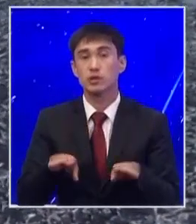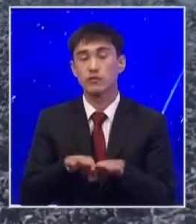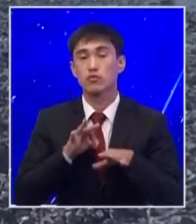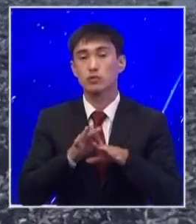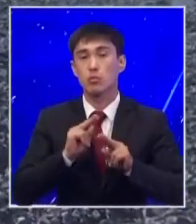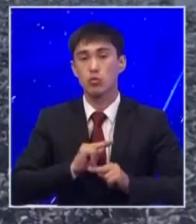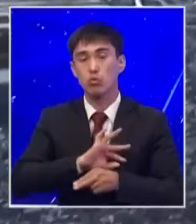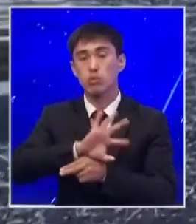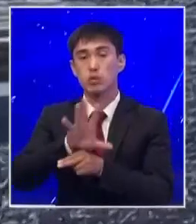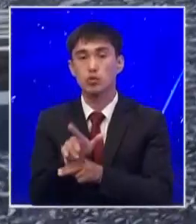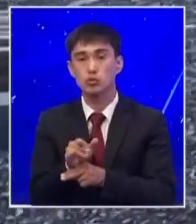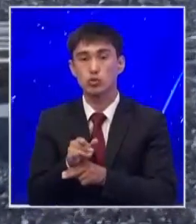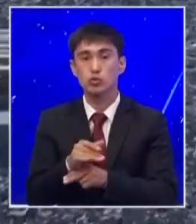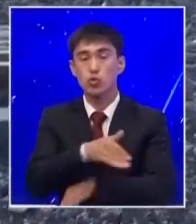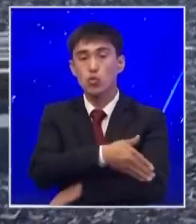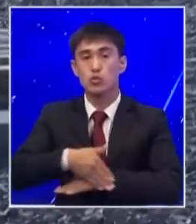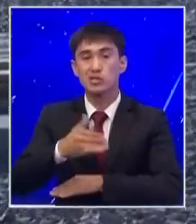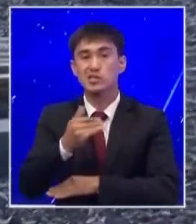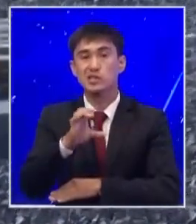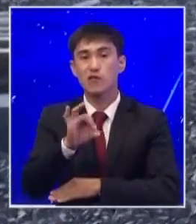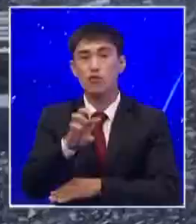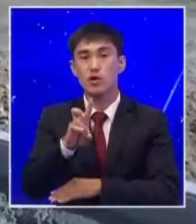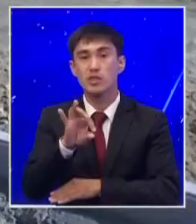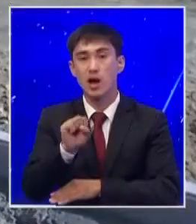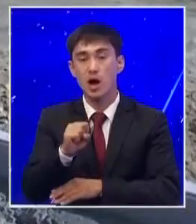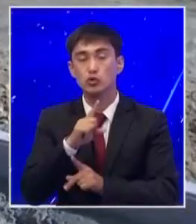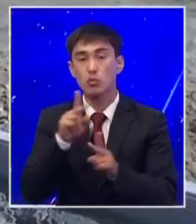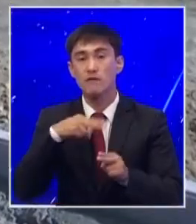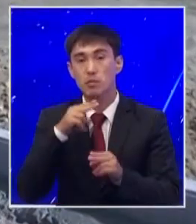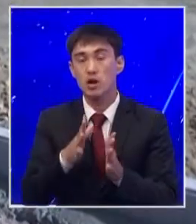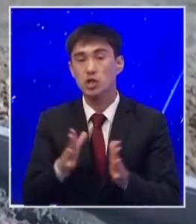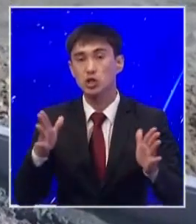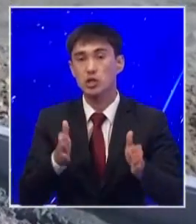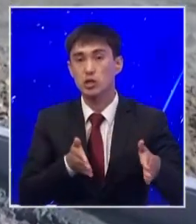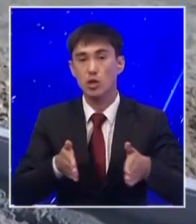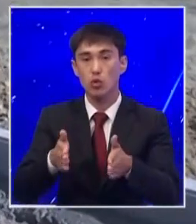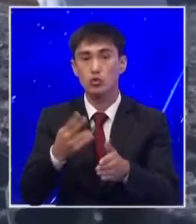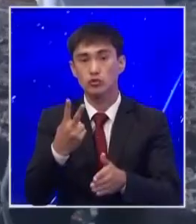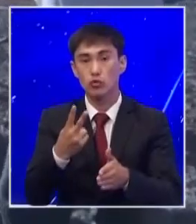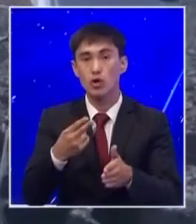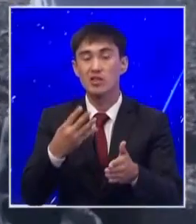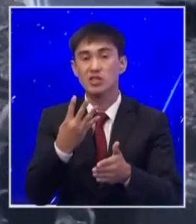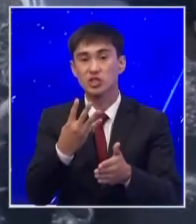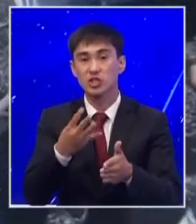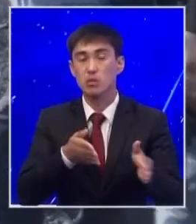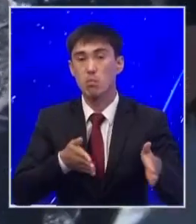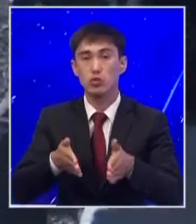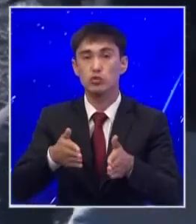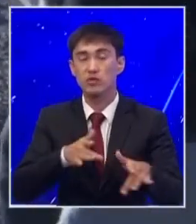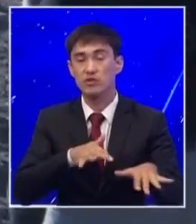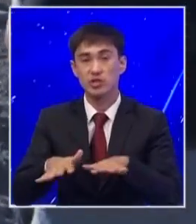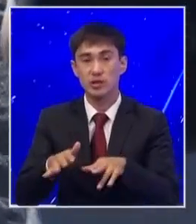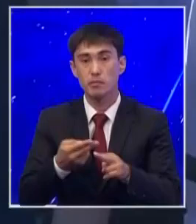ведется работа по благоустройству улицы Сейфуллина. Особое внимание уделено расширению дорожного полотна с 2- на 4-полосное